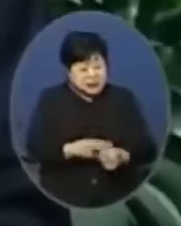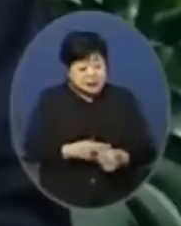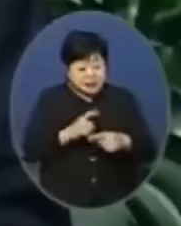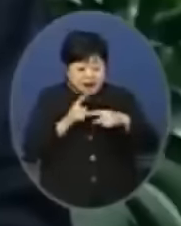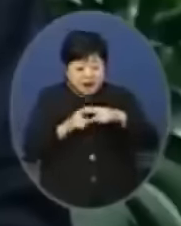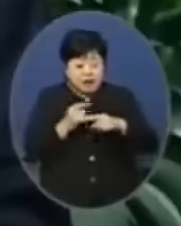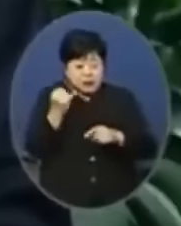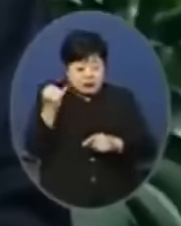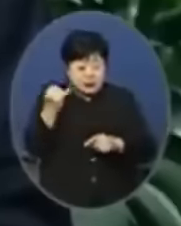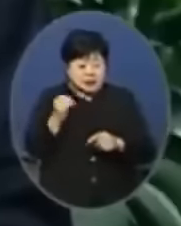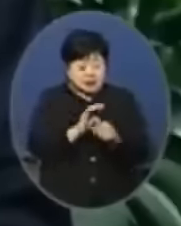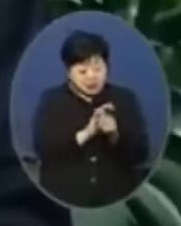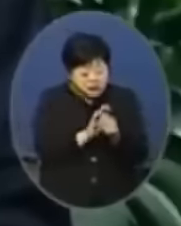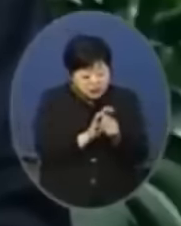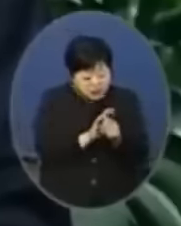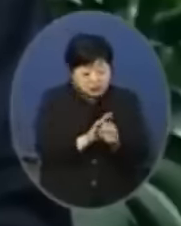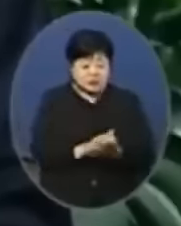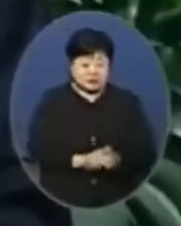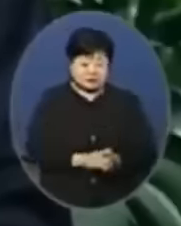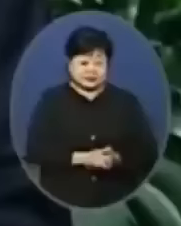가서 환자들을 돌봐주고